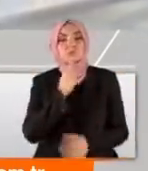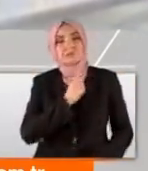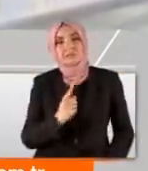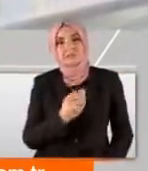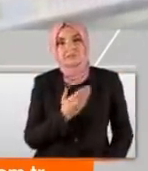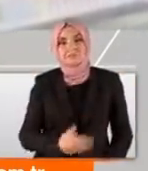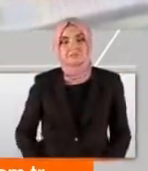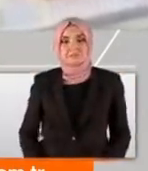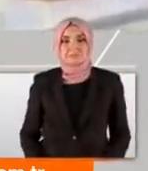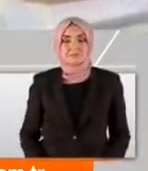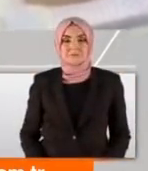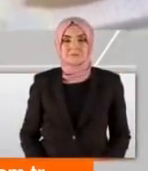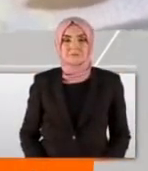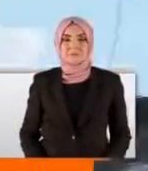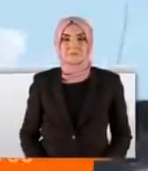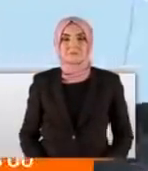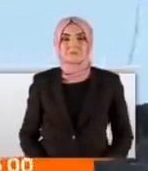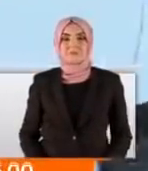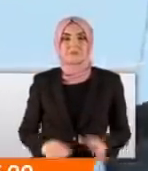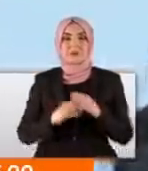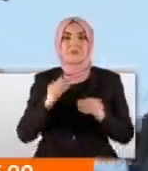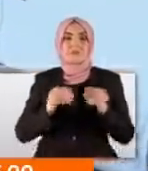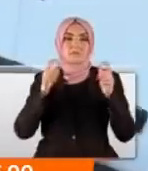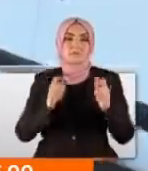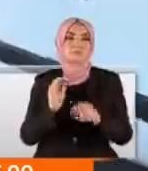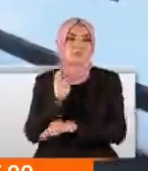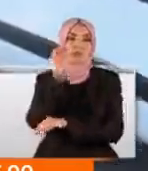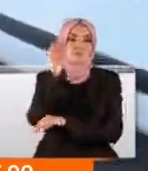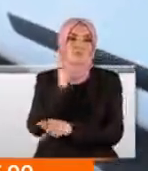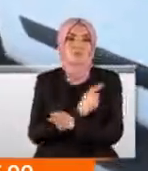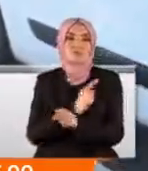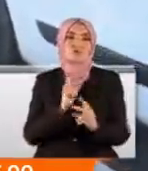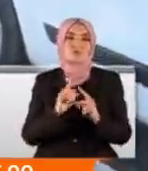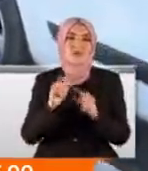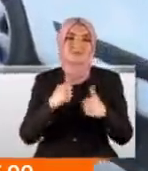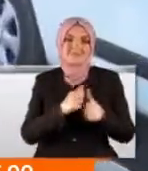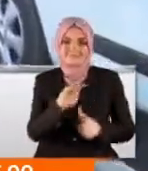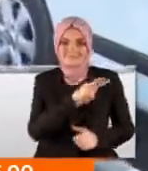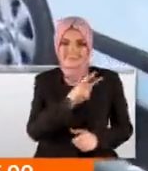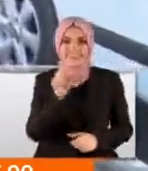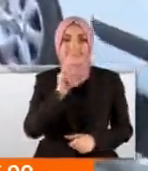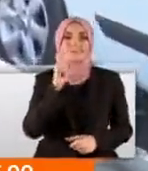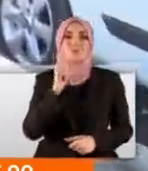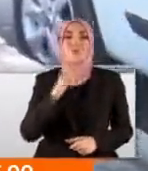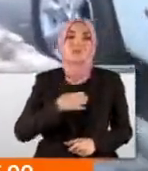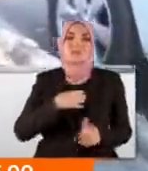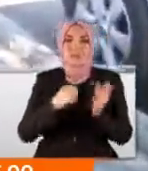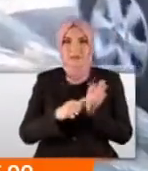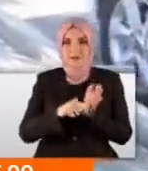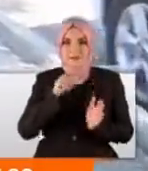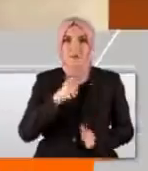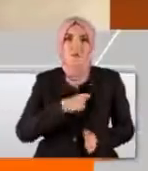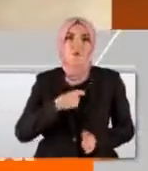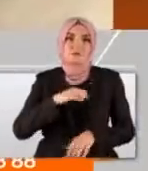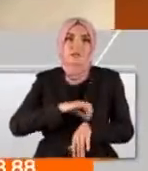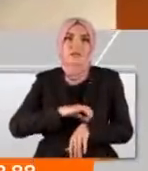sarmalayıp götürüyorlar aileme teslim etmeye. Adana'da yaşayan Şahin çiftinin 29 Haziran'da özel bir hastanede ikinci çocukları dünyaya